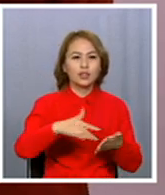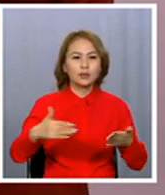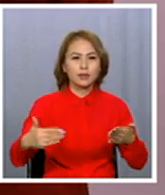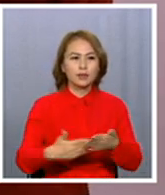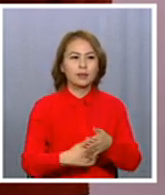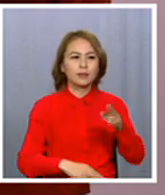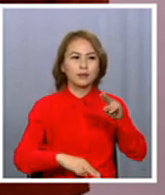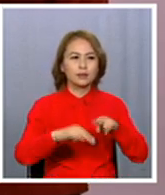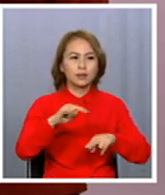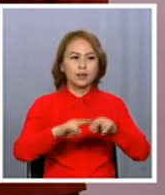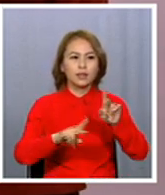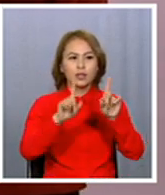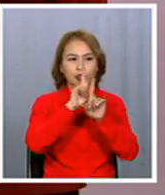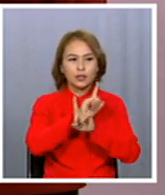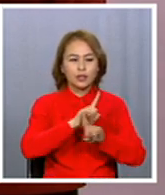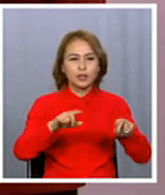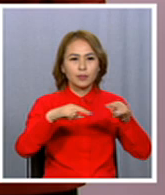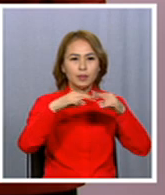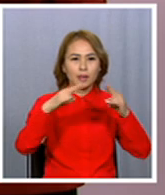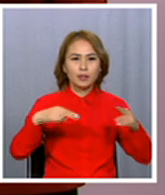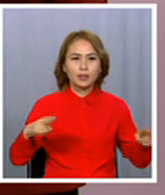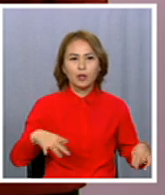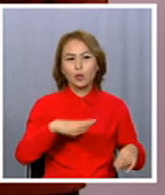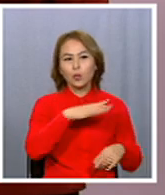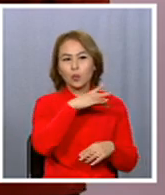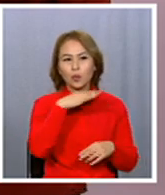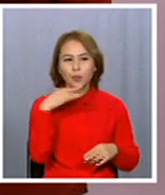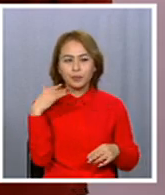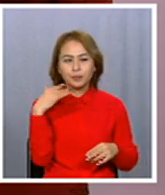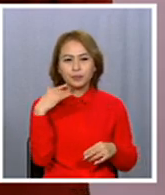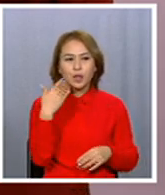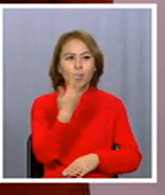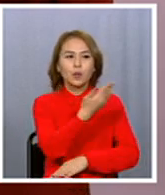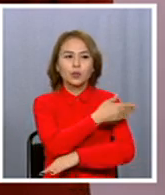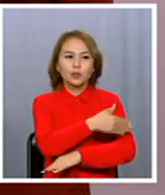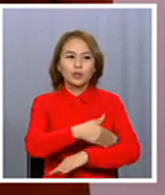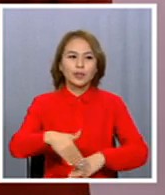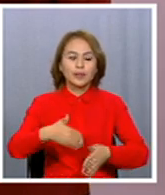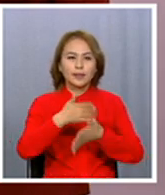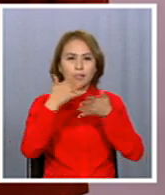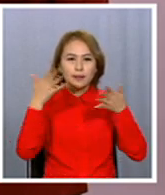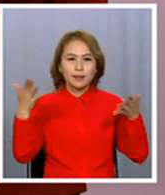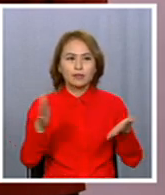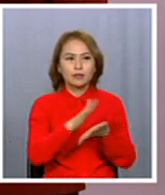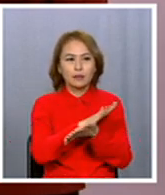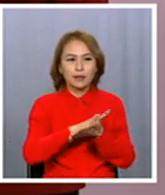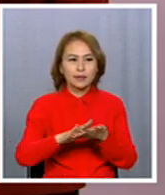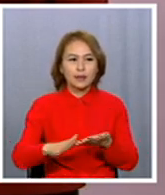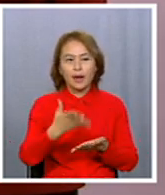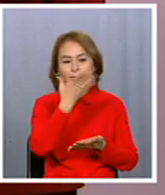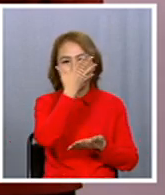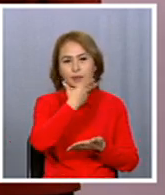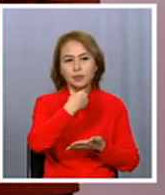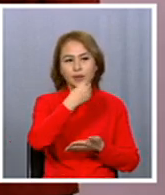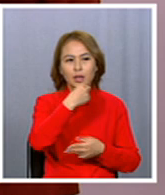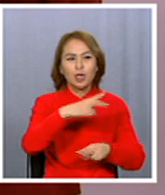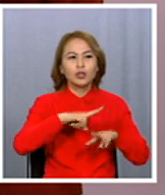жаңадан салынған ерекше ғимараттар көп. Көшелері кең, таза,